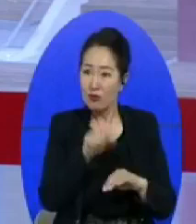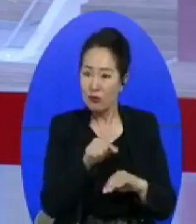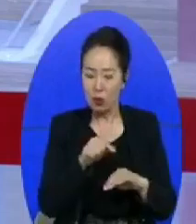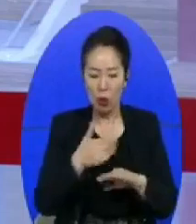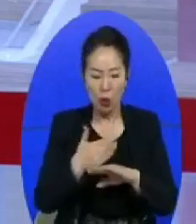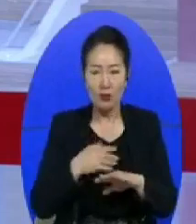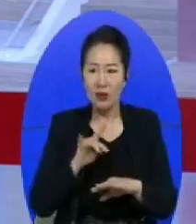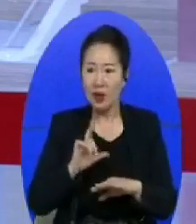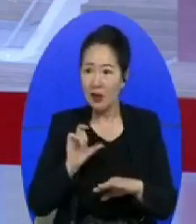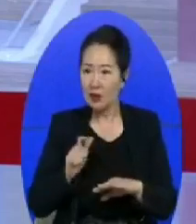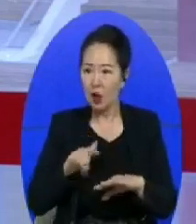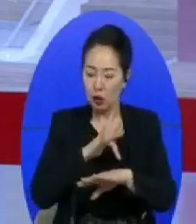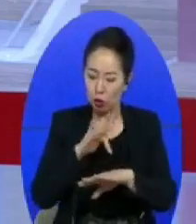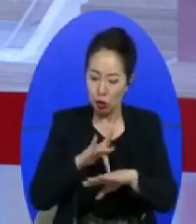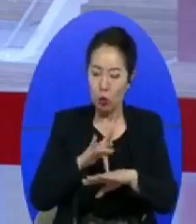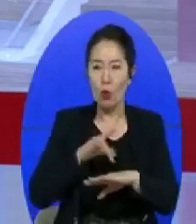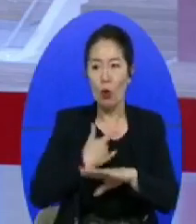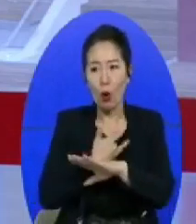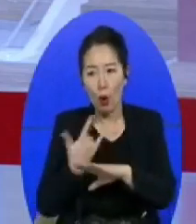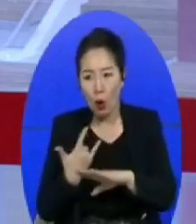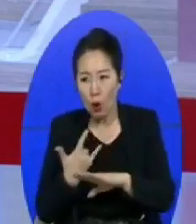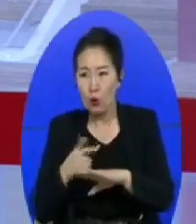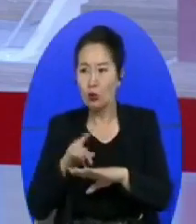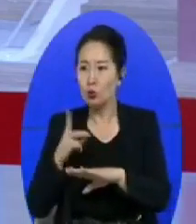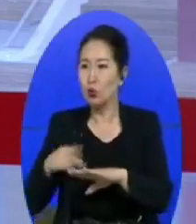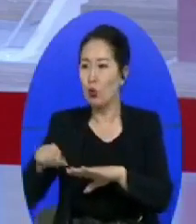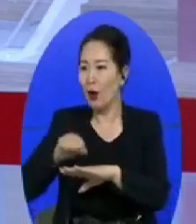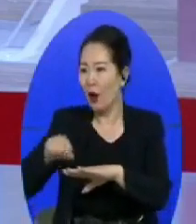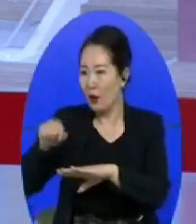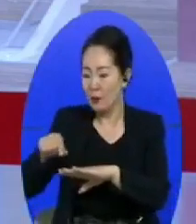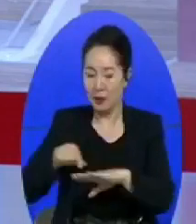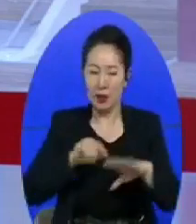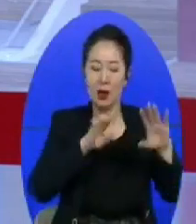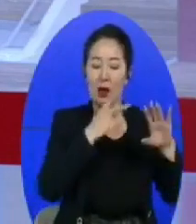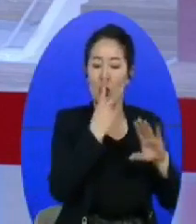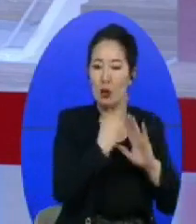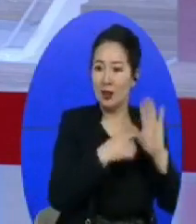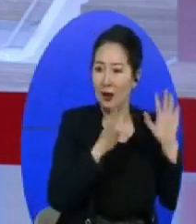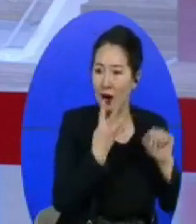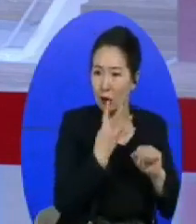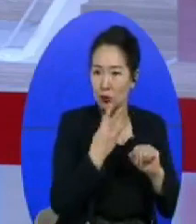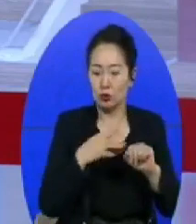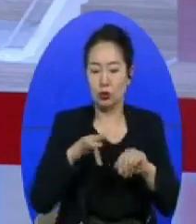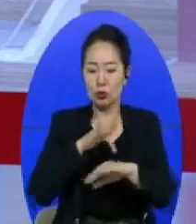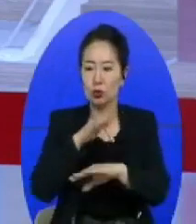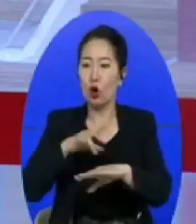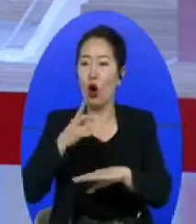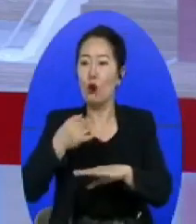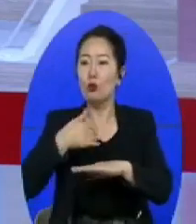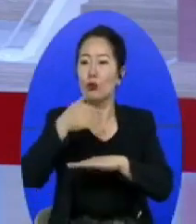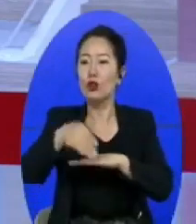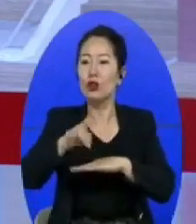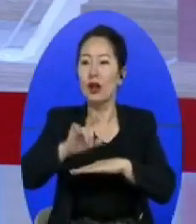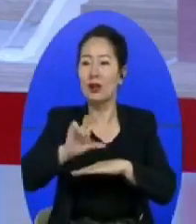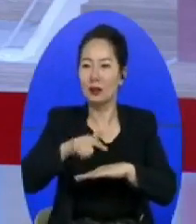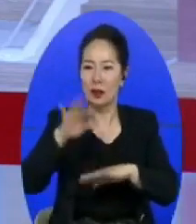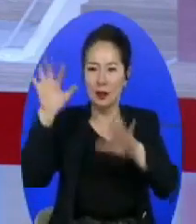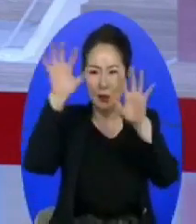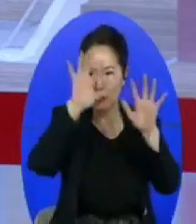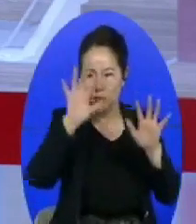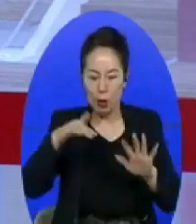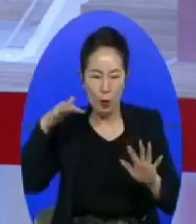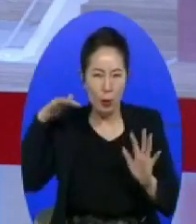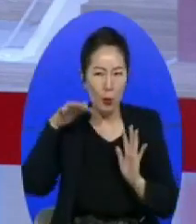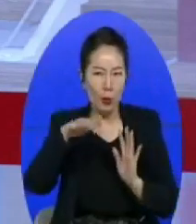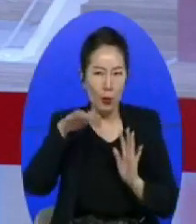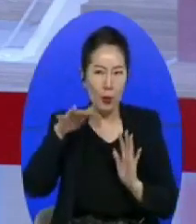өмнөд хэсгээр нь за төв болоод говь зүүн аймагуудын ихэнх нутгаар, харин 14-нд нутгийн өмнөд хэсгээр цас орж цасан шуурх шуурх нэ. Салхи